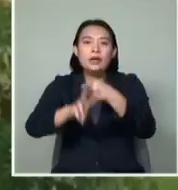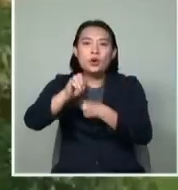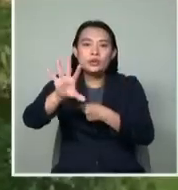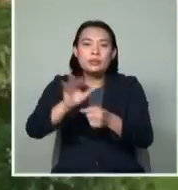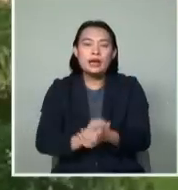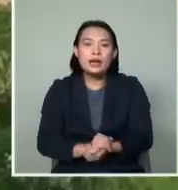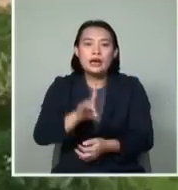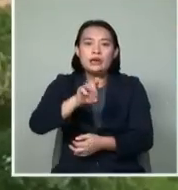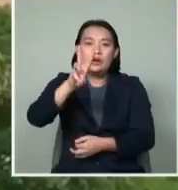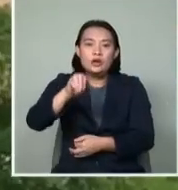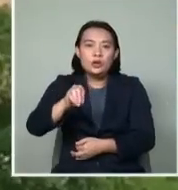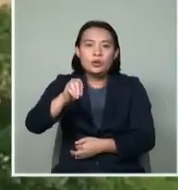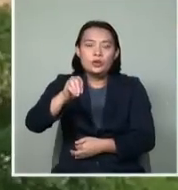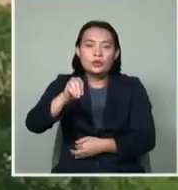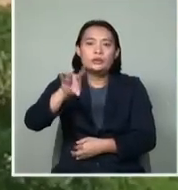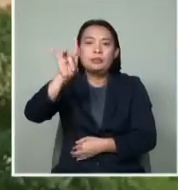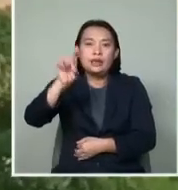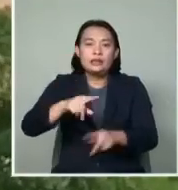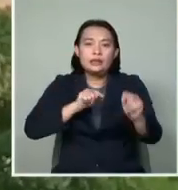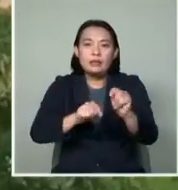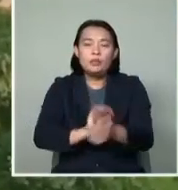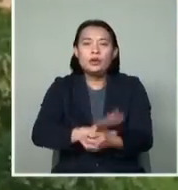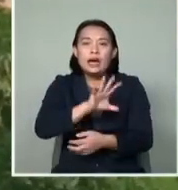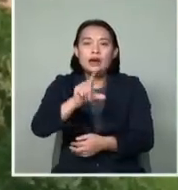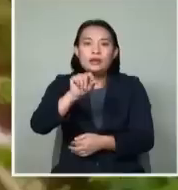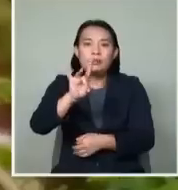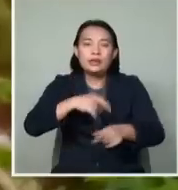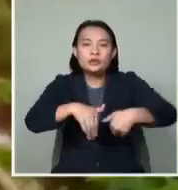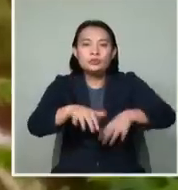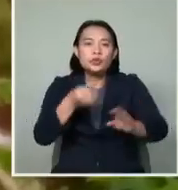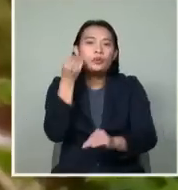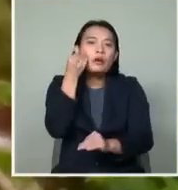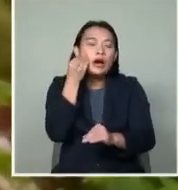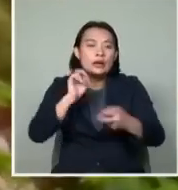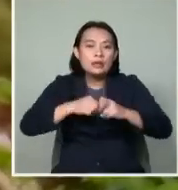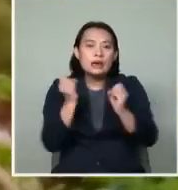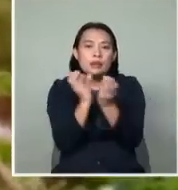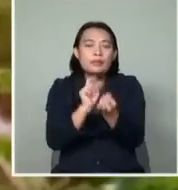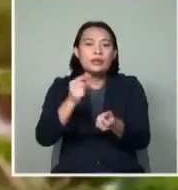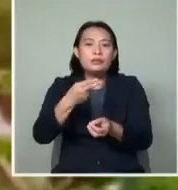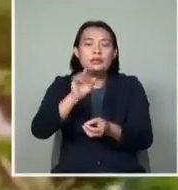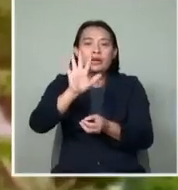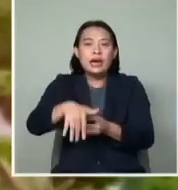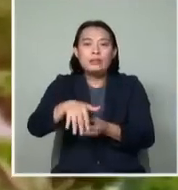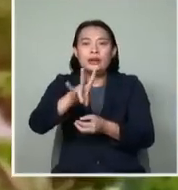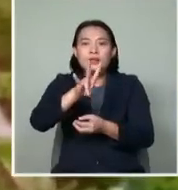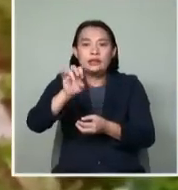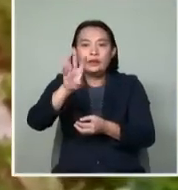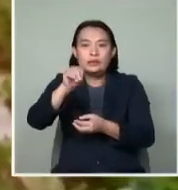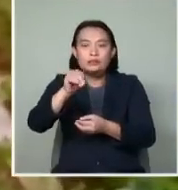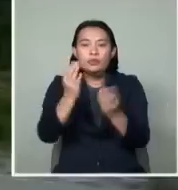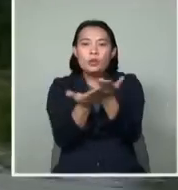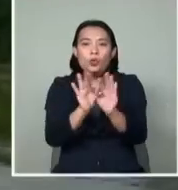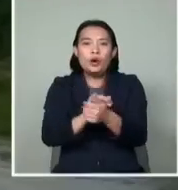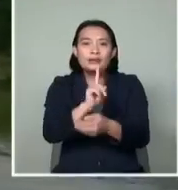อ168ตำบล528หมู่บ้านนะคะได้รับผลกระทบ 15,740 ครัวเรือนมีผู้